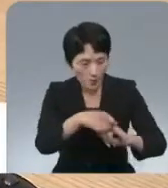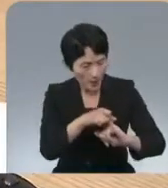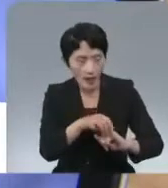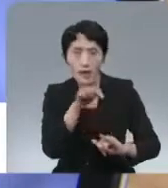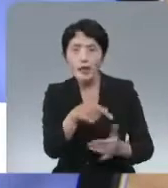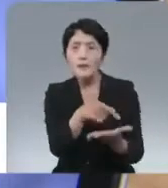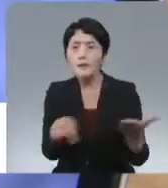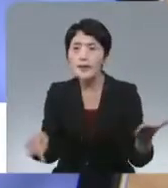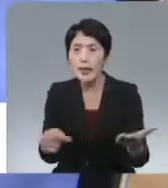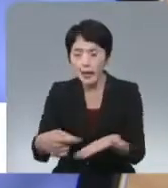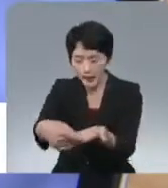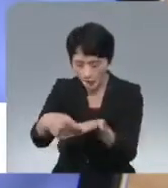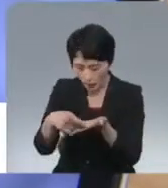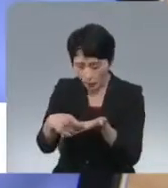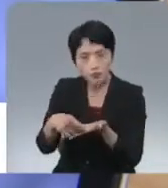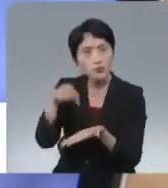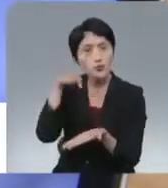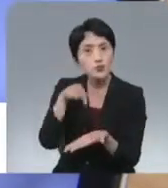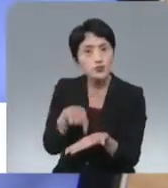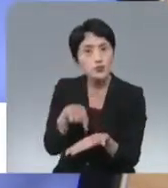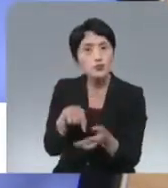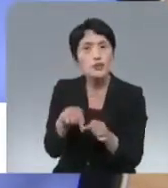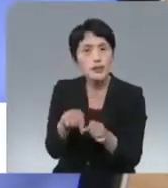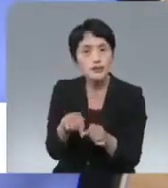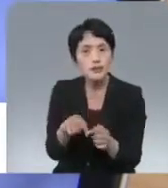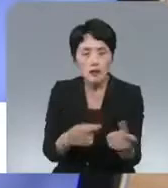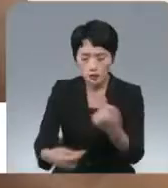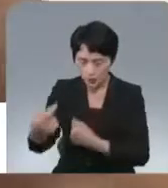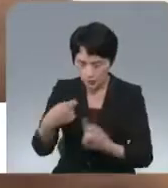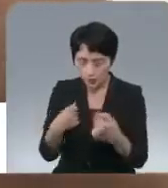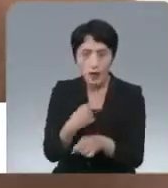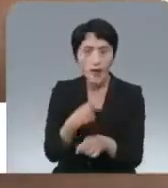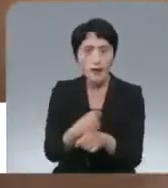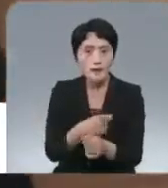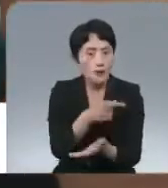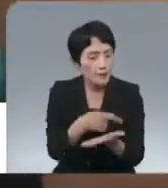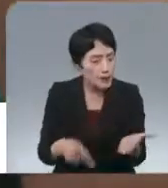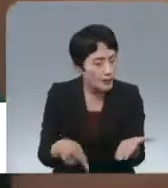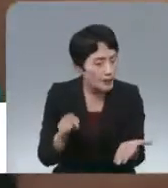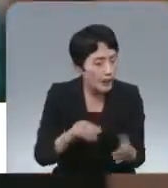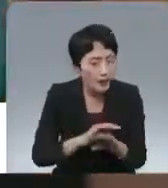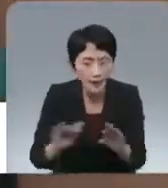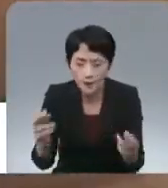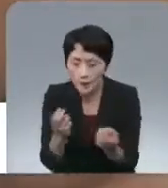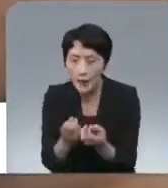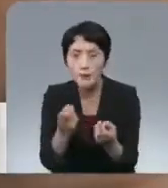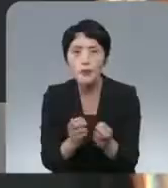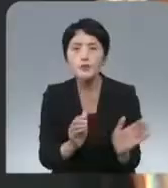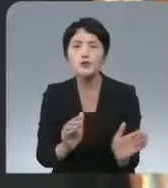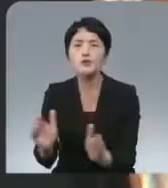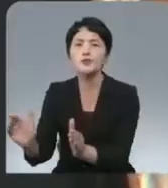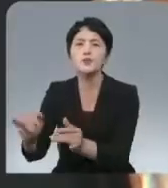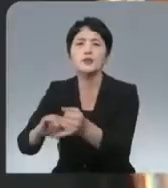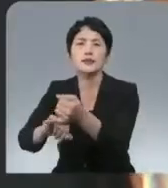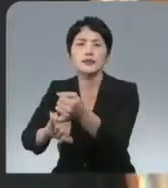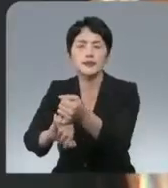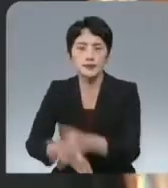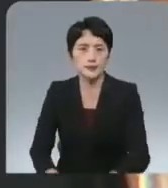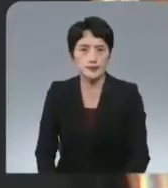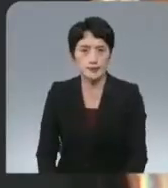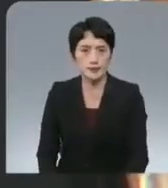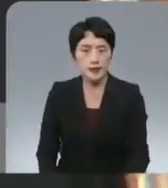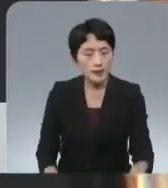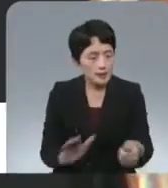пользователям сервисов какао и пообещал сделать все возможное чтобы восстановить общественное Доверие нам